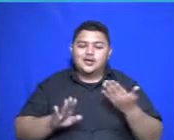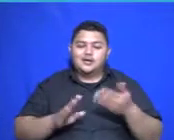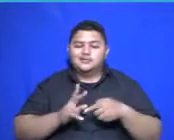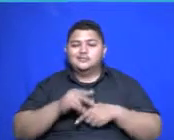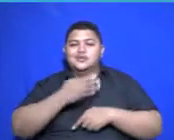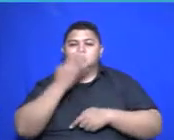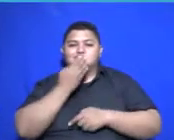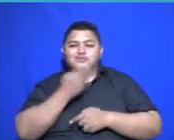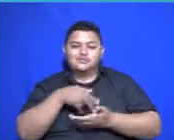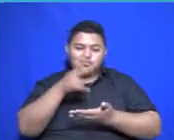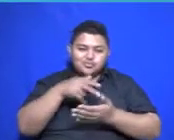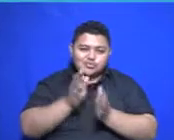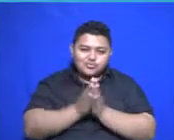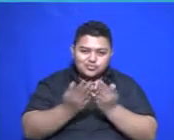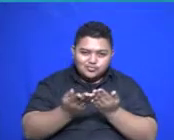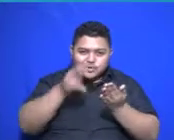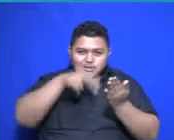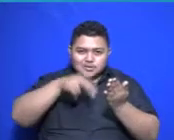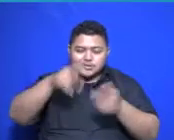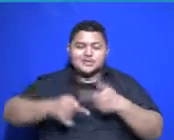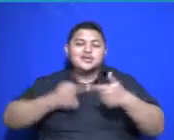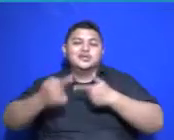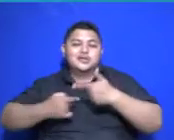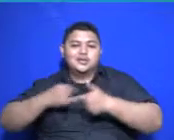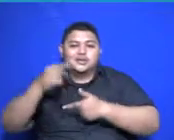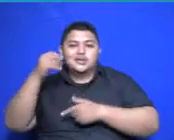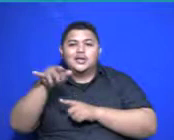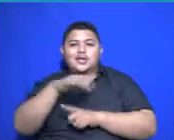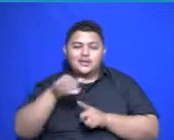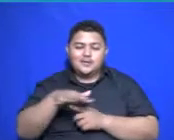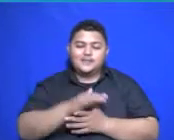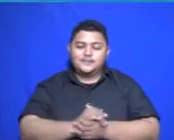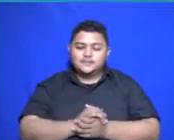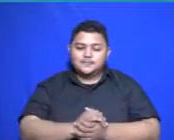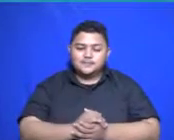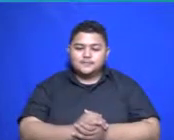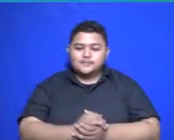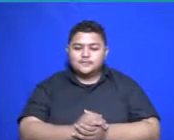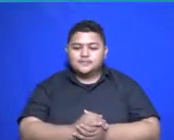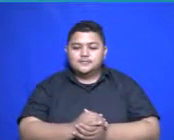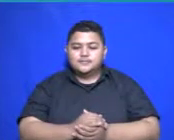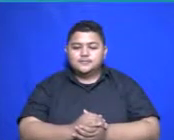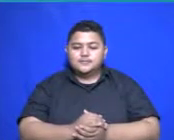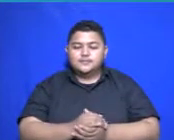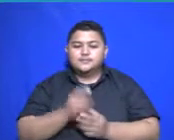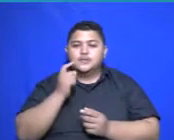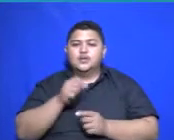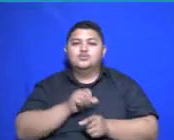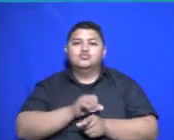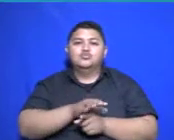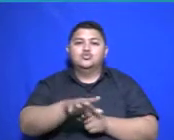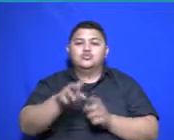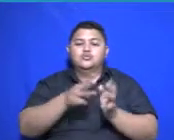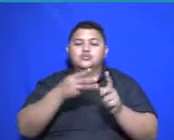cerita rakyat yang sudah kita terbitkan. Kemudian untuk pengiriman pengajar